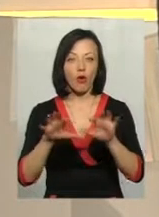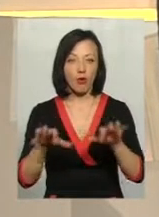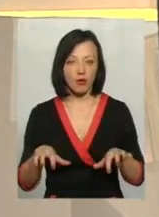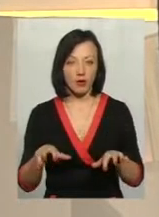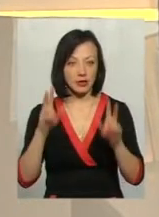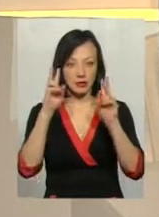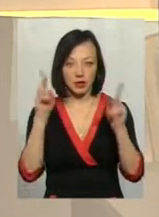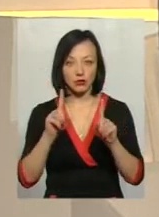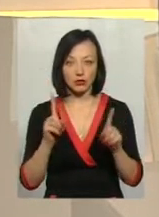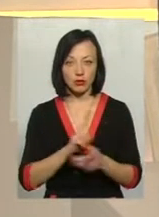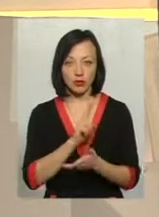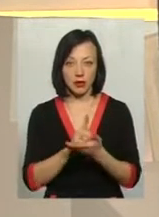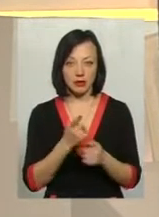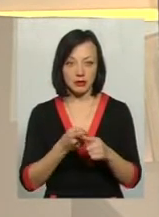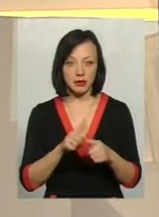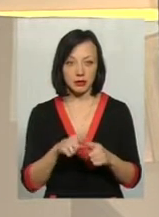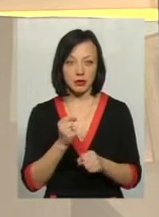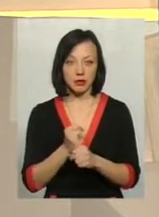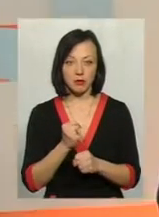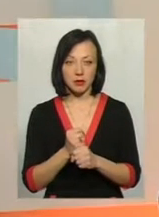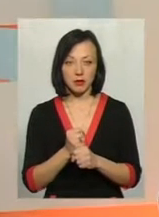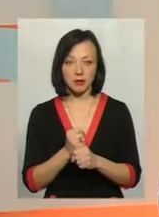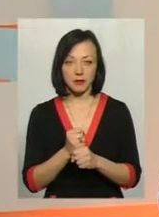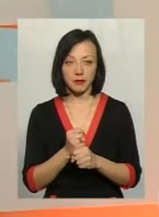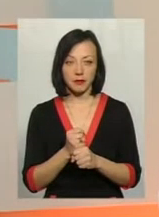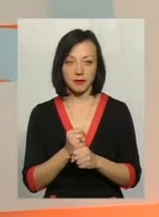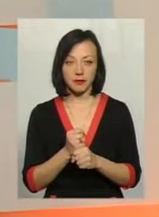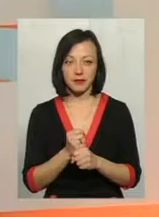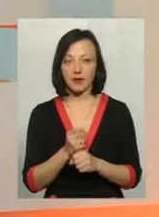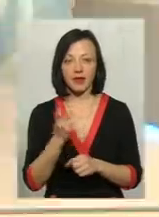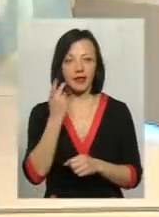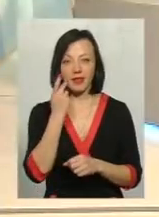не знає, що він має з цим робити?